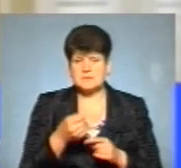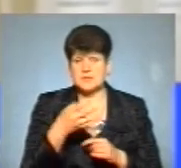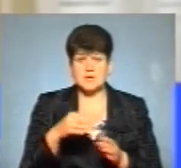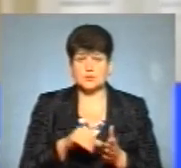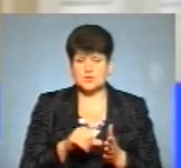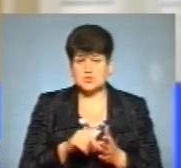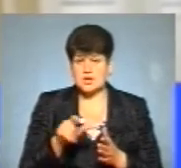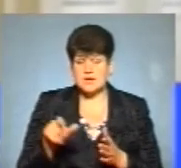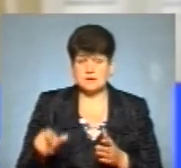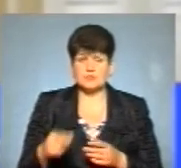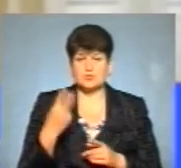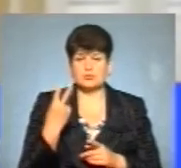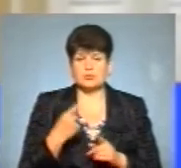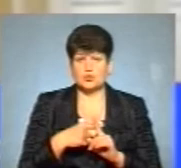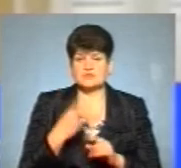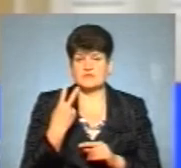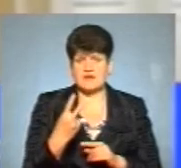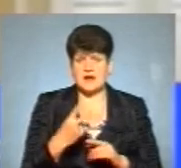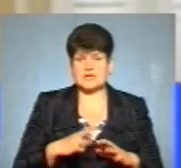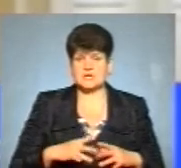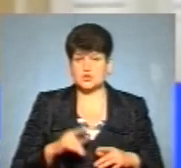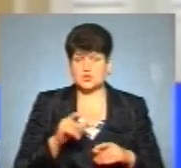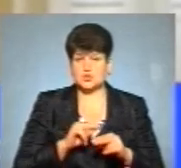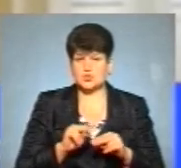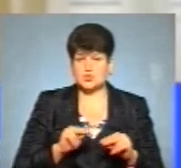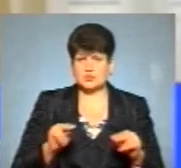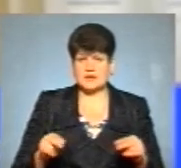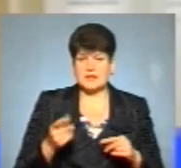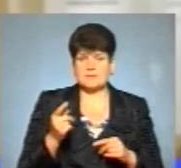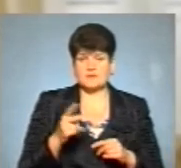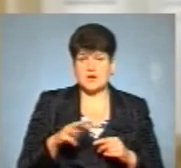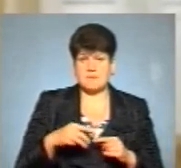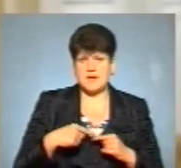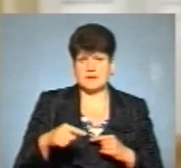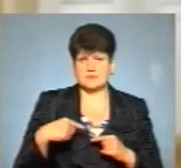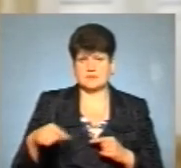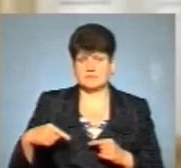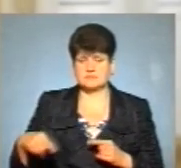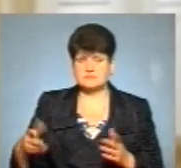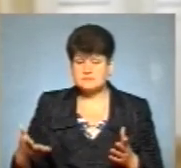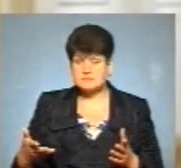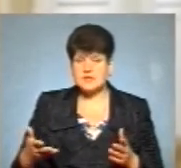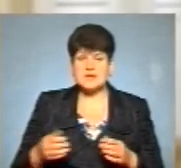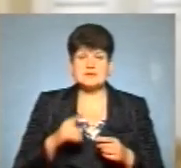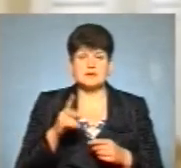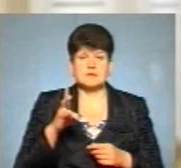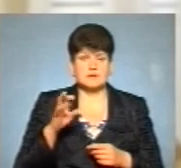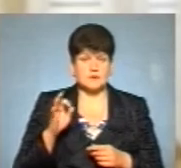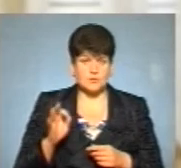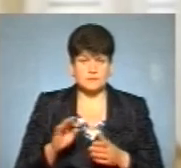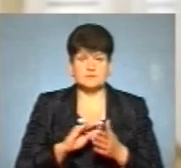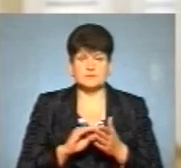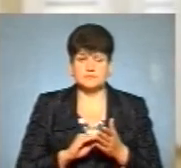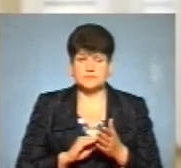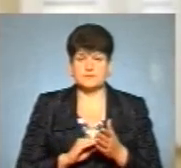2 інструктори в одній аудиторії і щонайменше 1,5 метри відстані між ними. Тим паче ЗНО